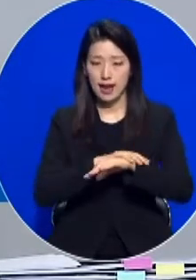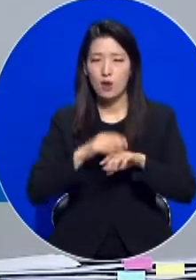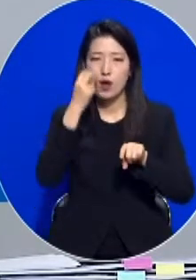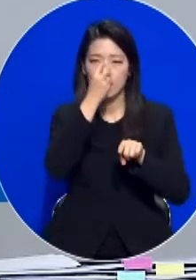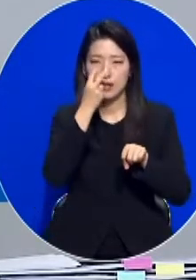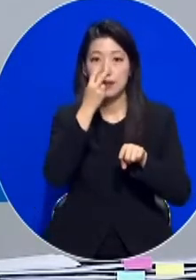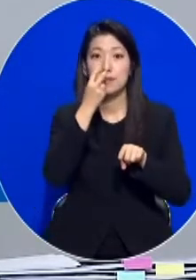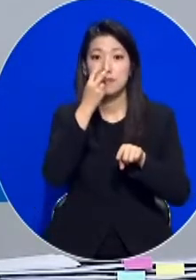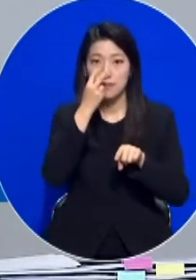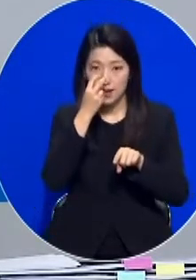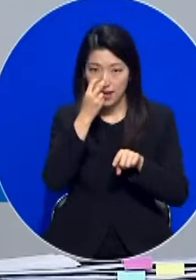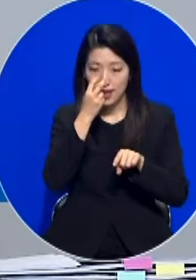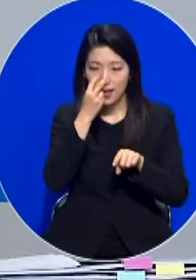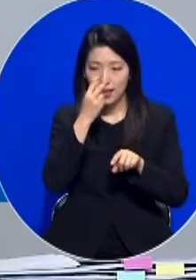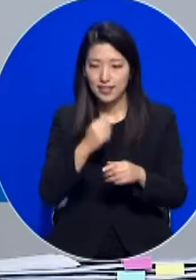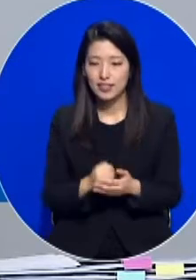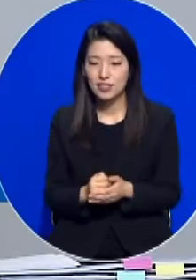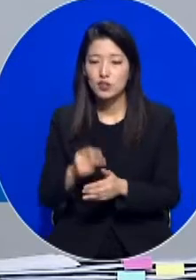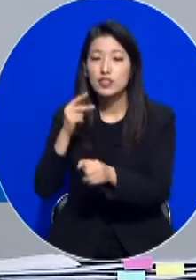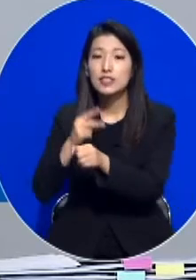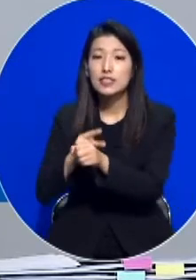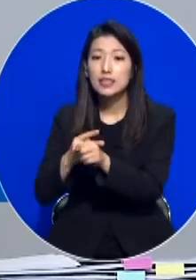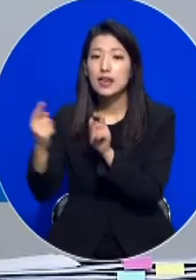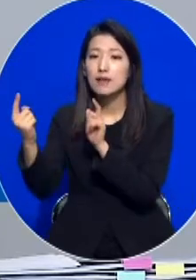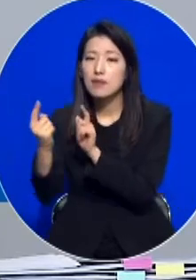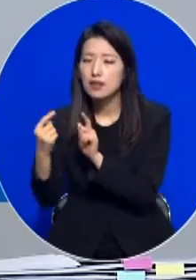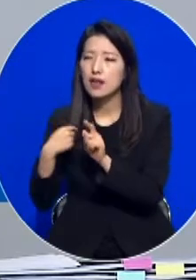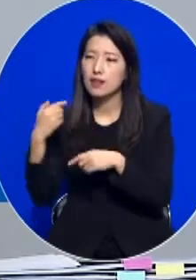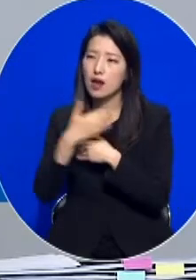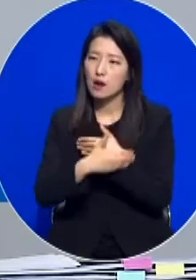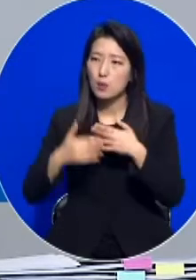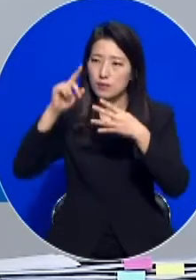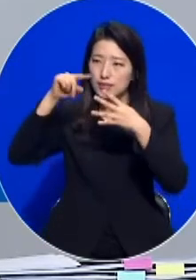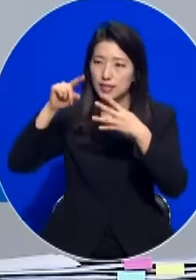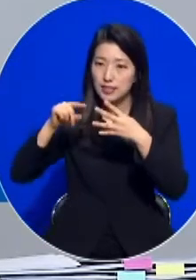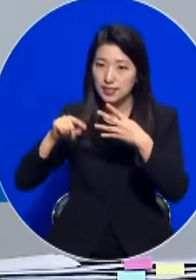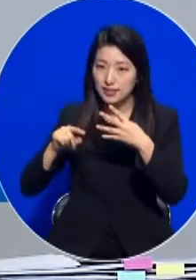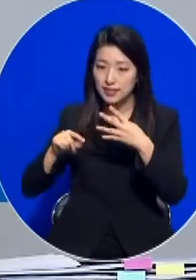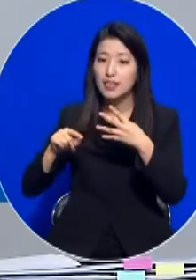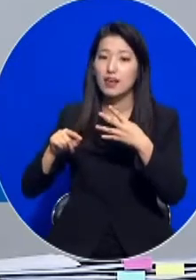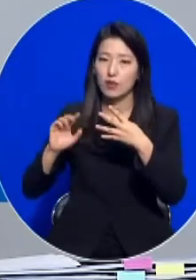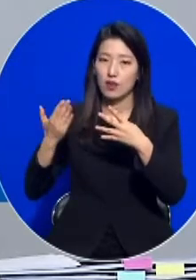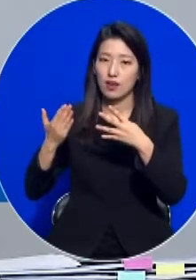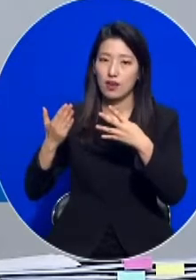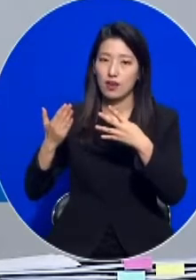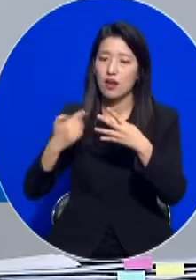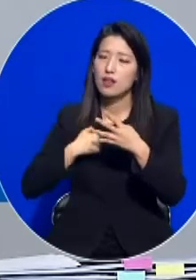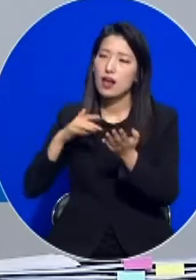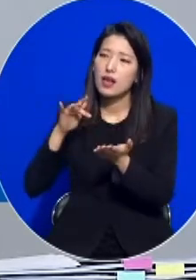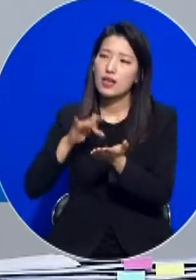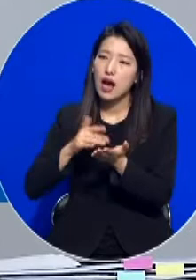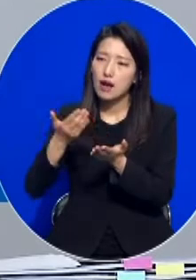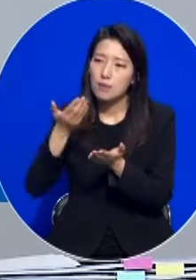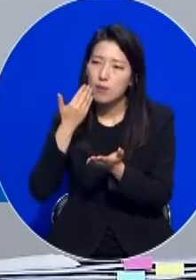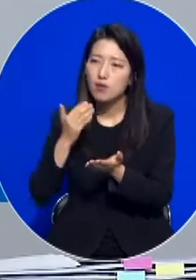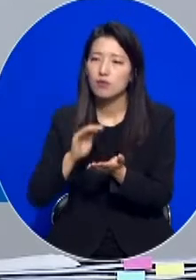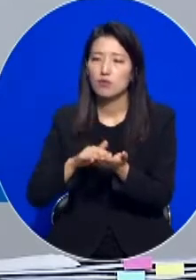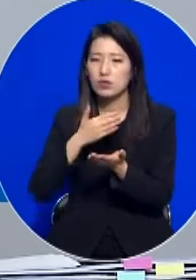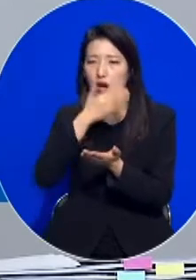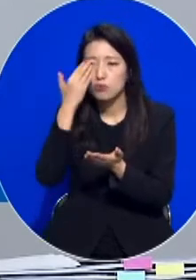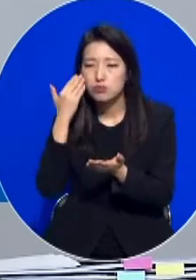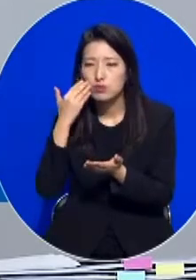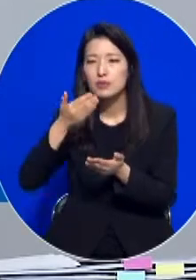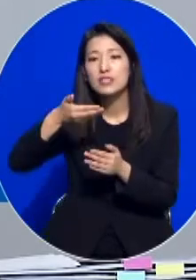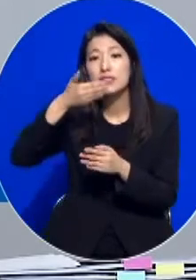상태에서 접종 전에 반드시 의사의 예진을 받아야 됩니다. 예진을 받으실 때는 약품, 화장품, 음식,